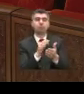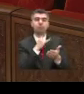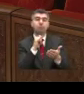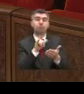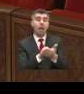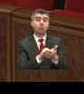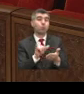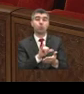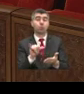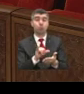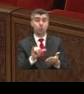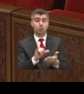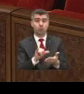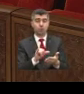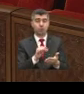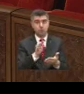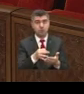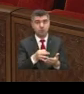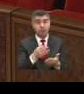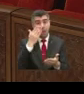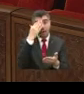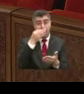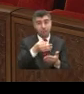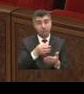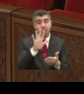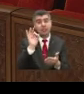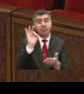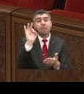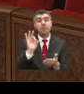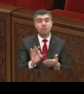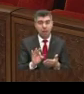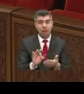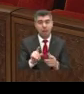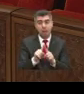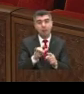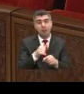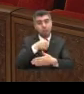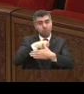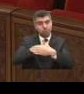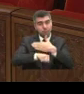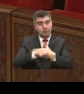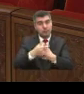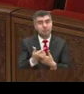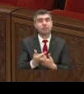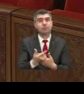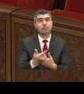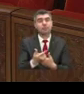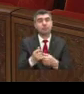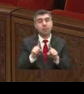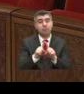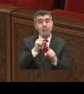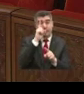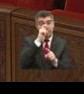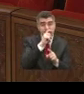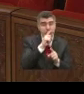تلك الوفيات، مع العلم أن 50% ديال الحالات ديال الولادات ما كيبان التعقيدات ديالها إلا